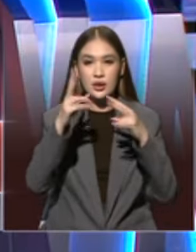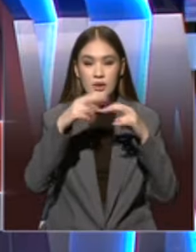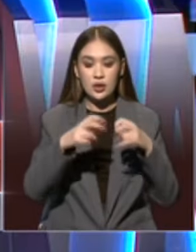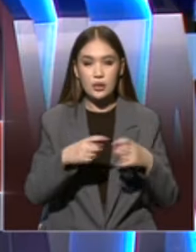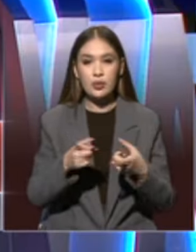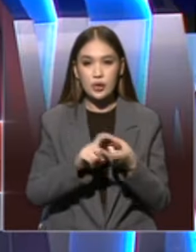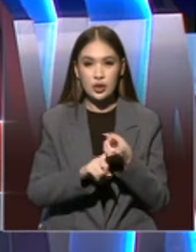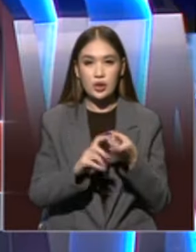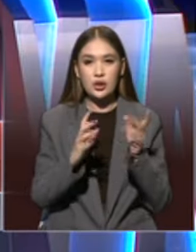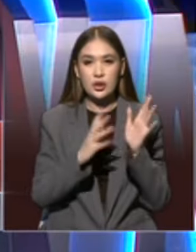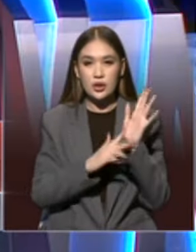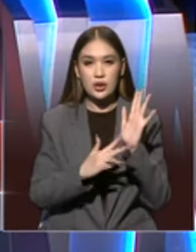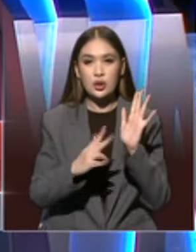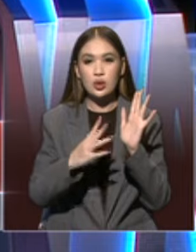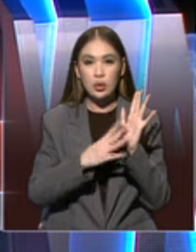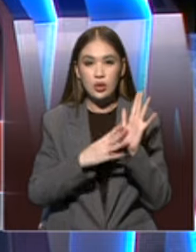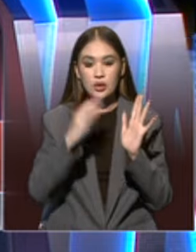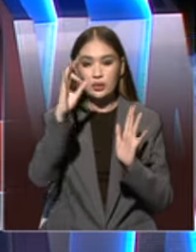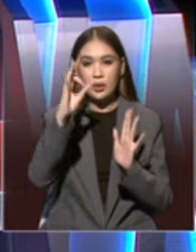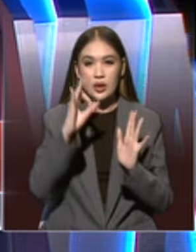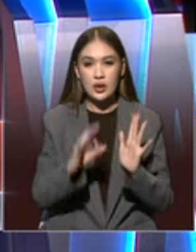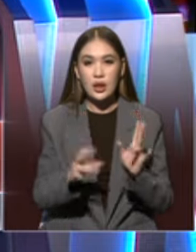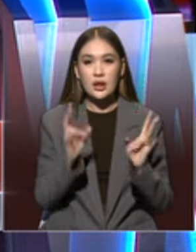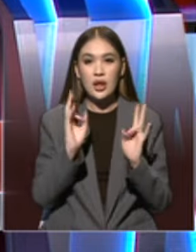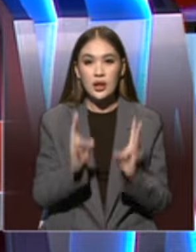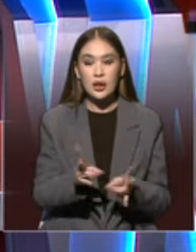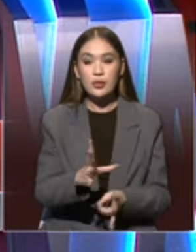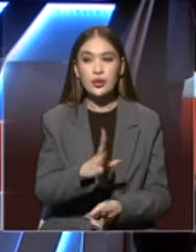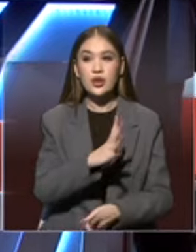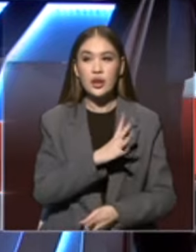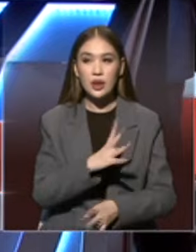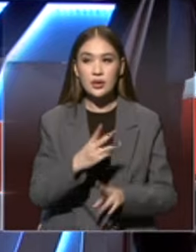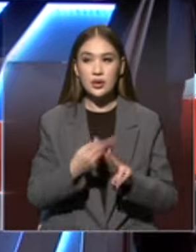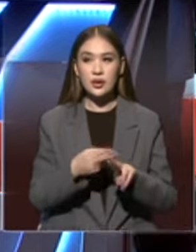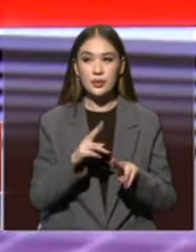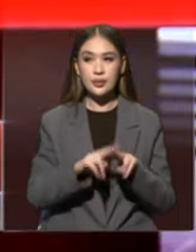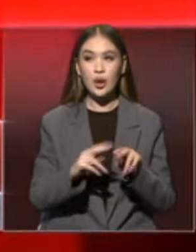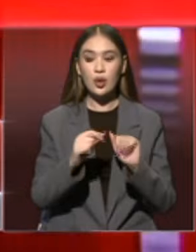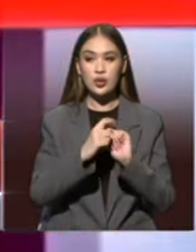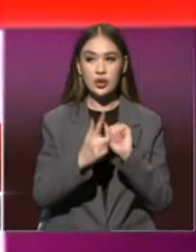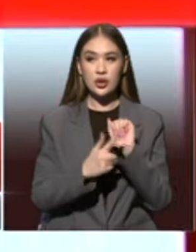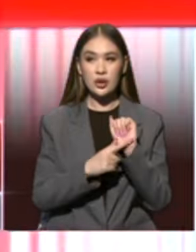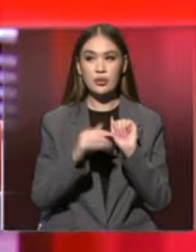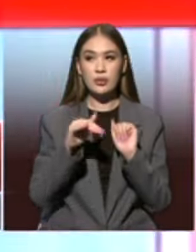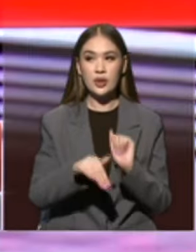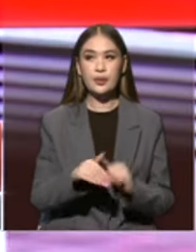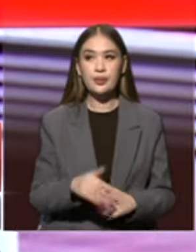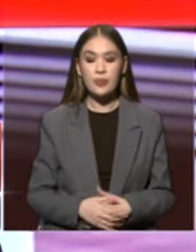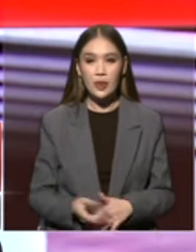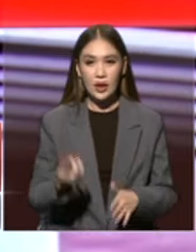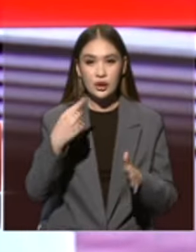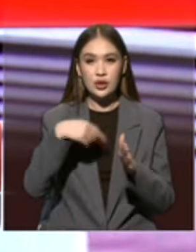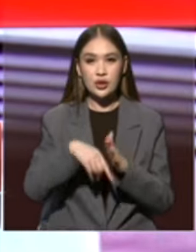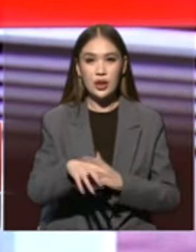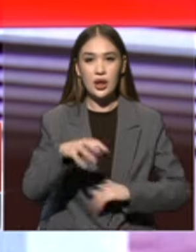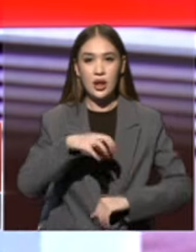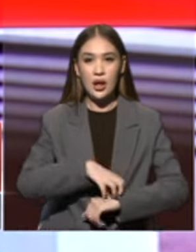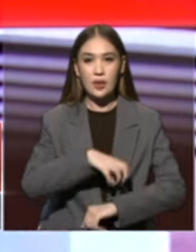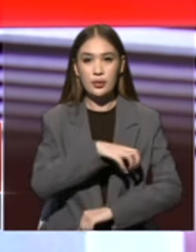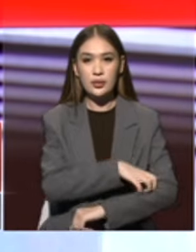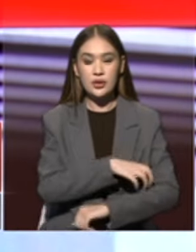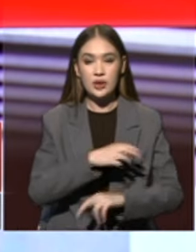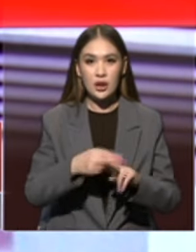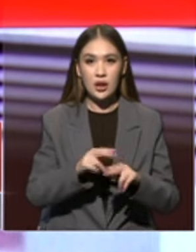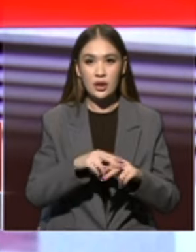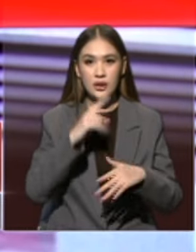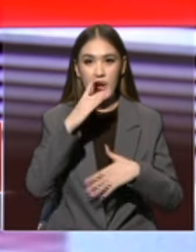Бүгінгі күнге анықталған үйлер зардап шеккен. Бағана айтып өттің 17000. 17000. Аха. Соның ішінде қазір комиссия өз